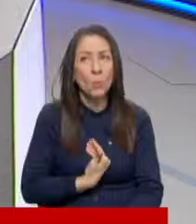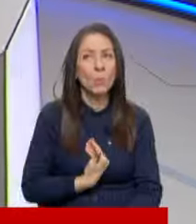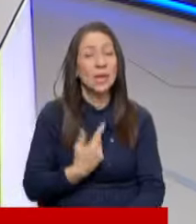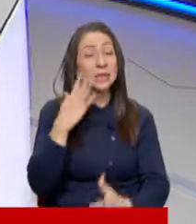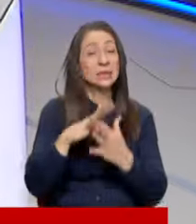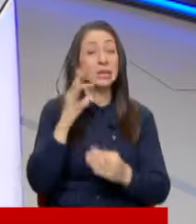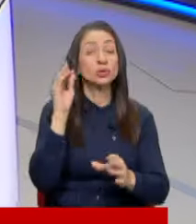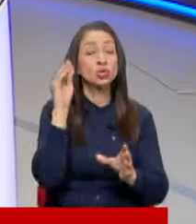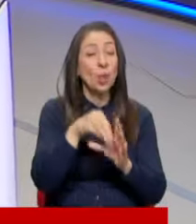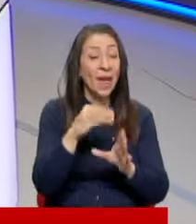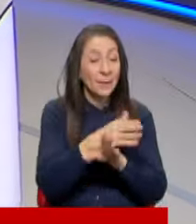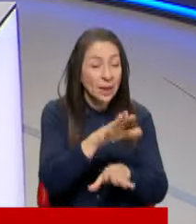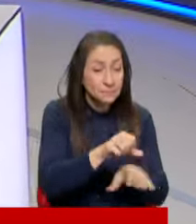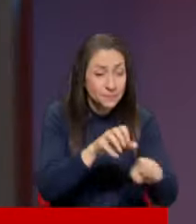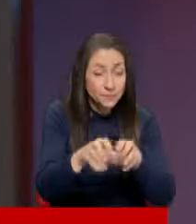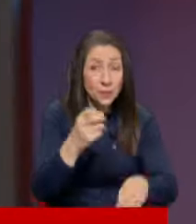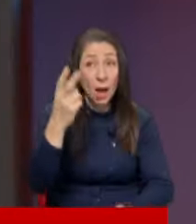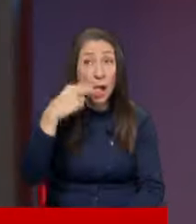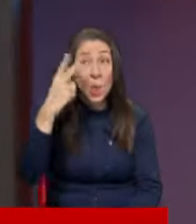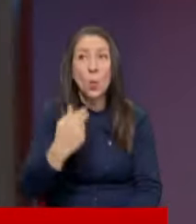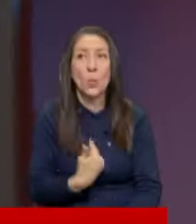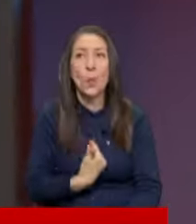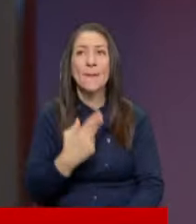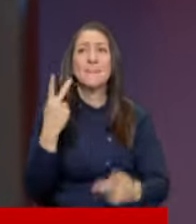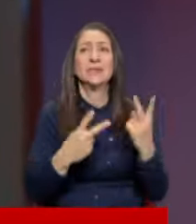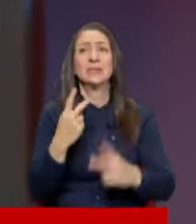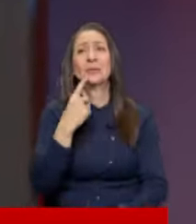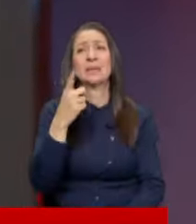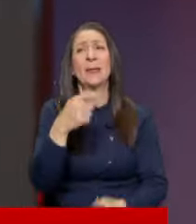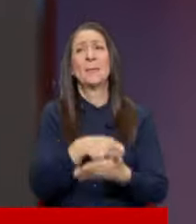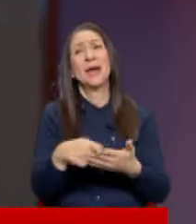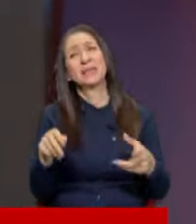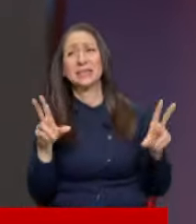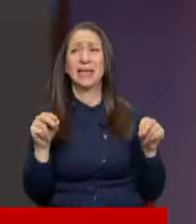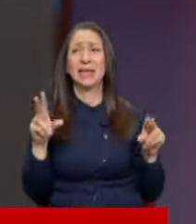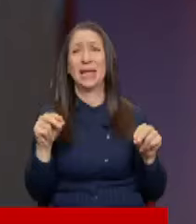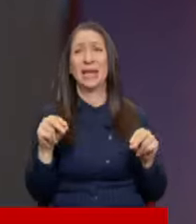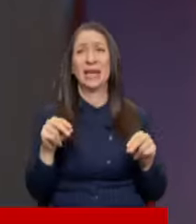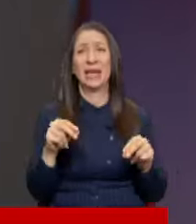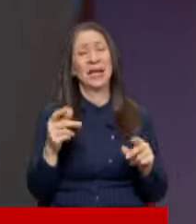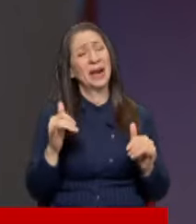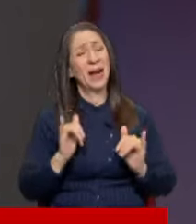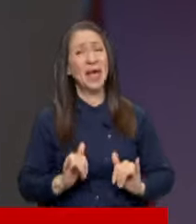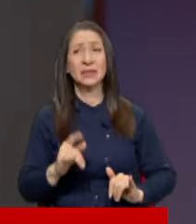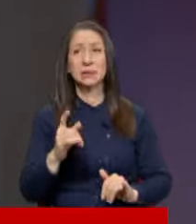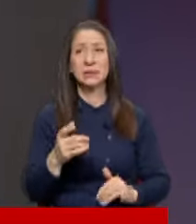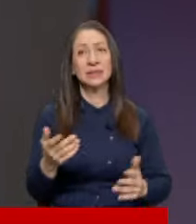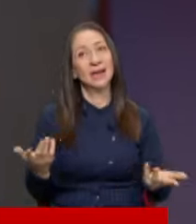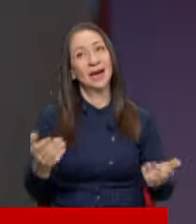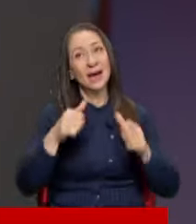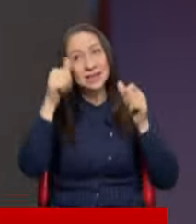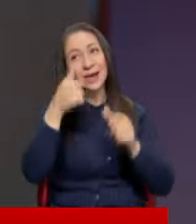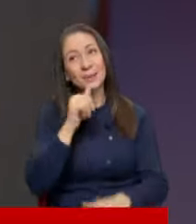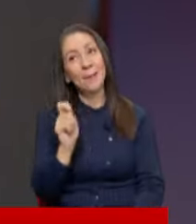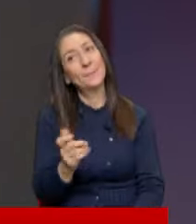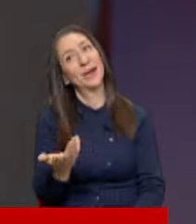insanların çöpten ekmek topladığını görünce ağlıyorum bazıları diyor ya senin maaşın yeterli diyor Dümenin yerinde ya hacı abi